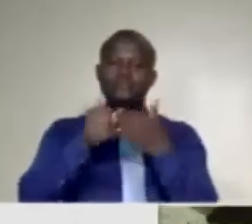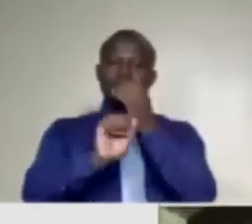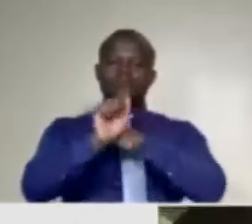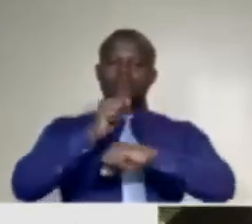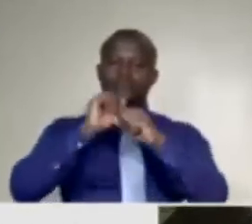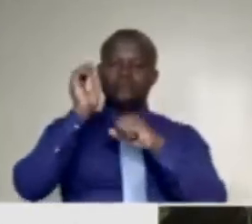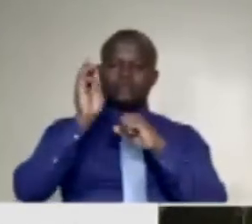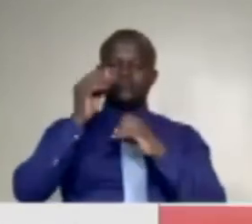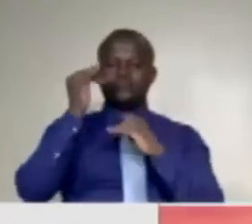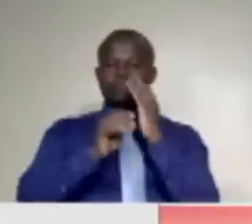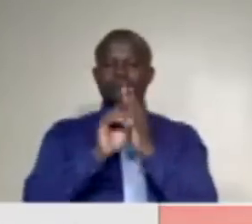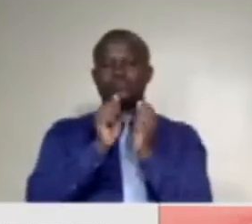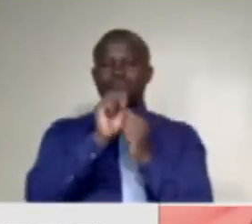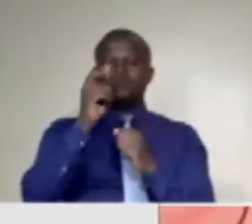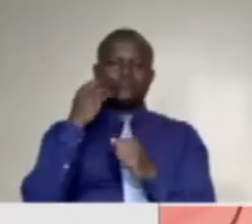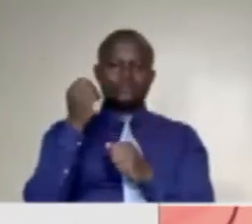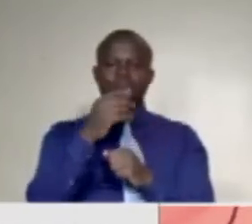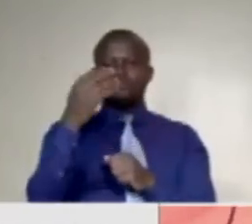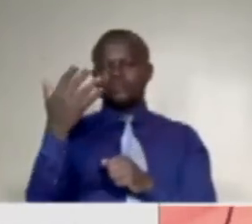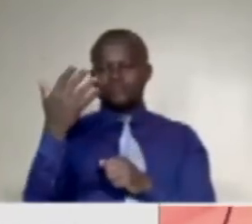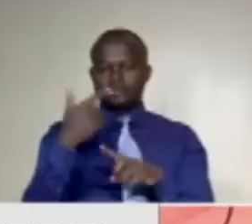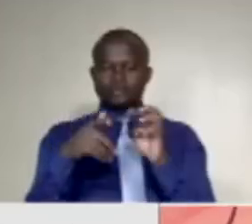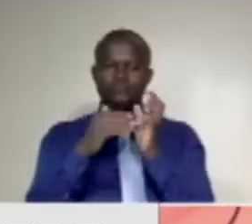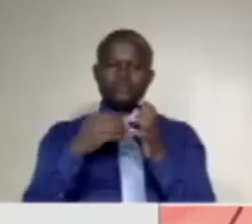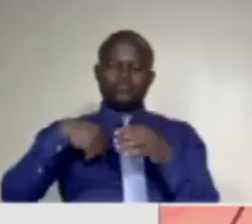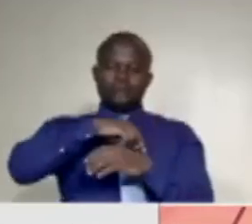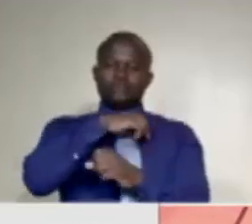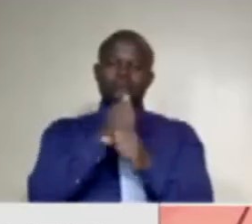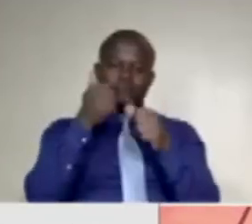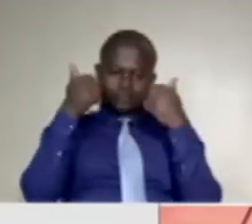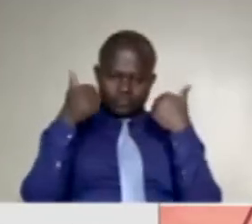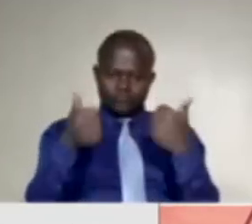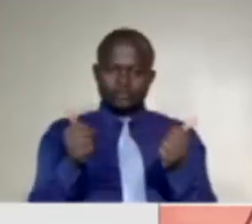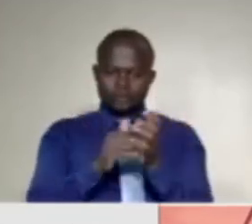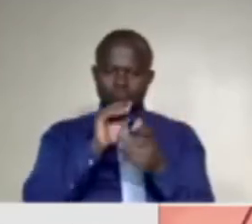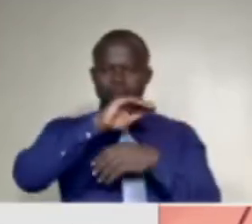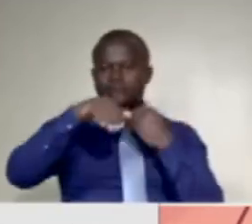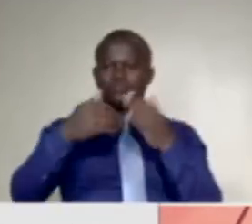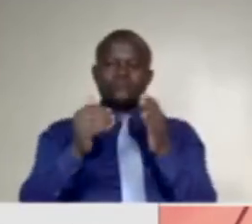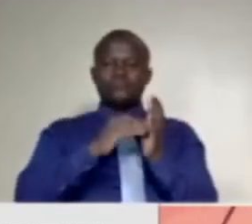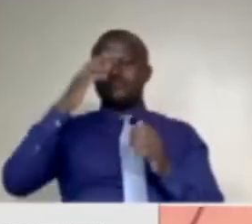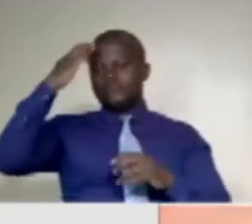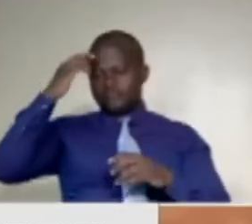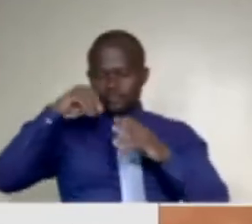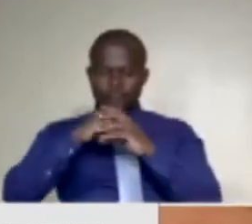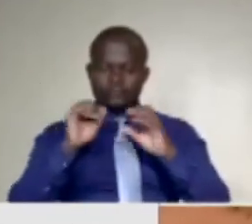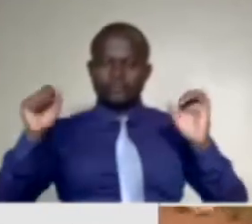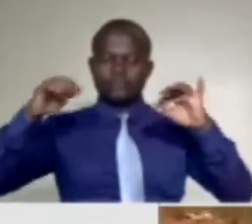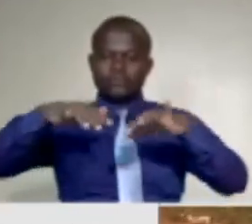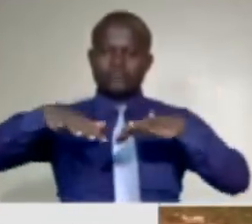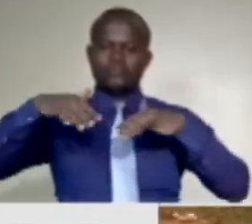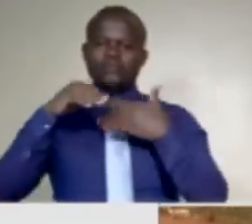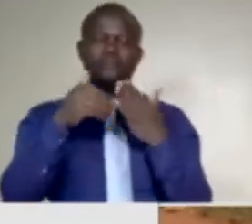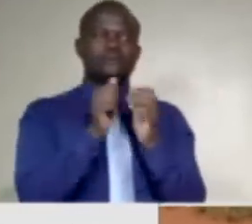gikorwa kizasoza ku itariki 12 z'ukwa gatanu, kandi turimo turabikora neza n'abaturage twongera kubibutsa mu nteko z'abaturage